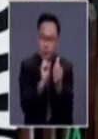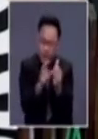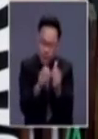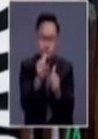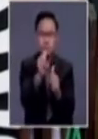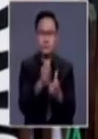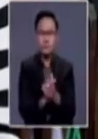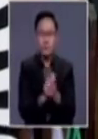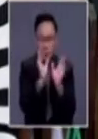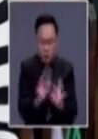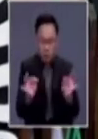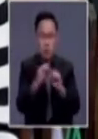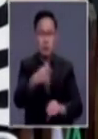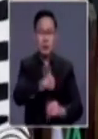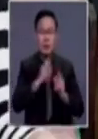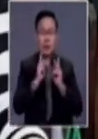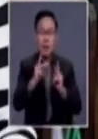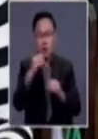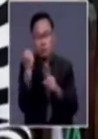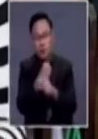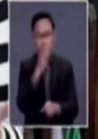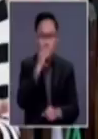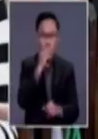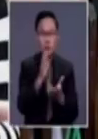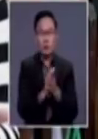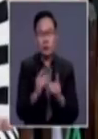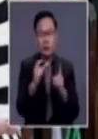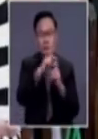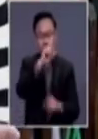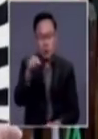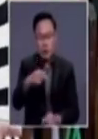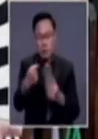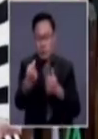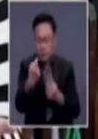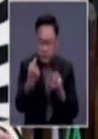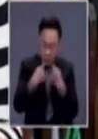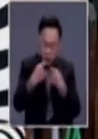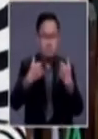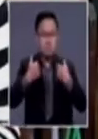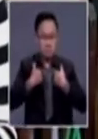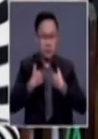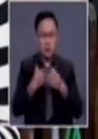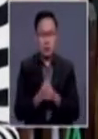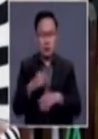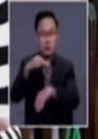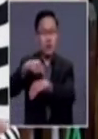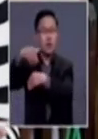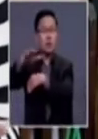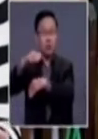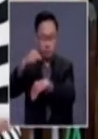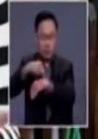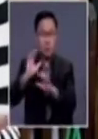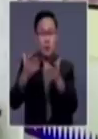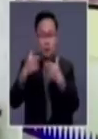นนี้แต่ให้เขารักแล้วบางทีก็จะมีคำศัพท์มาถามเราเนี่ยค่ะคุณครูครับคำนี้ออกเสียงอย่างนี้ใช่ไหมเวลานอกเวลาค่ะซึ่งเราก็